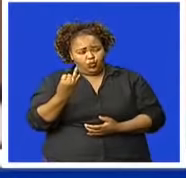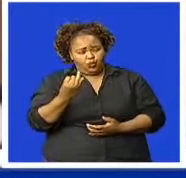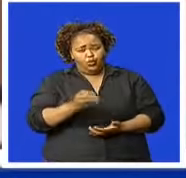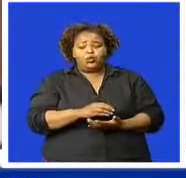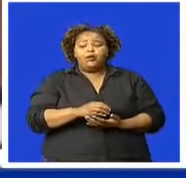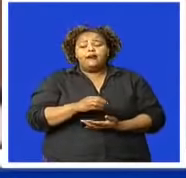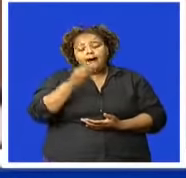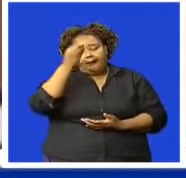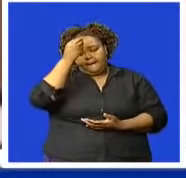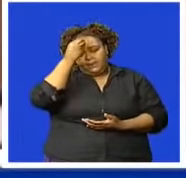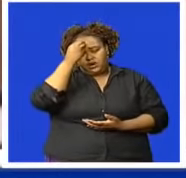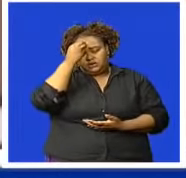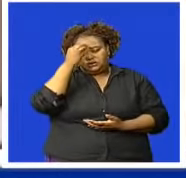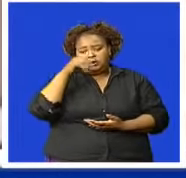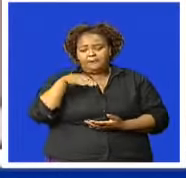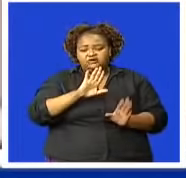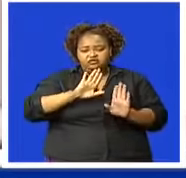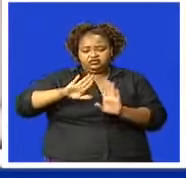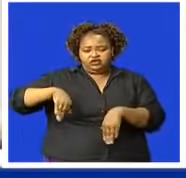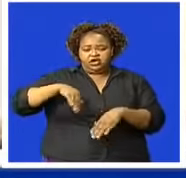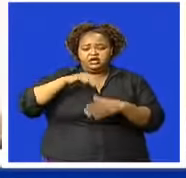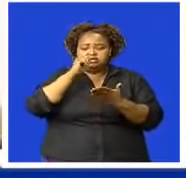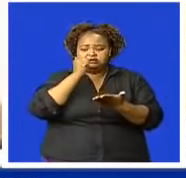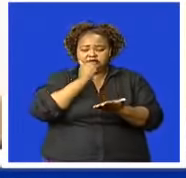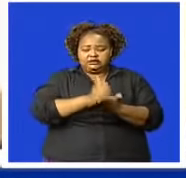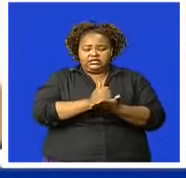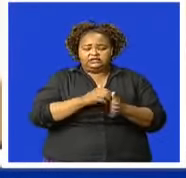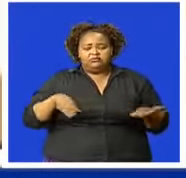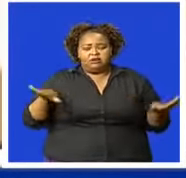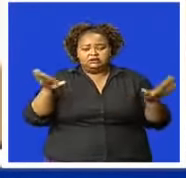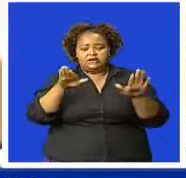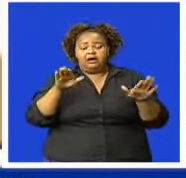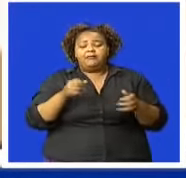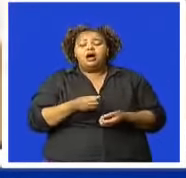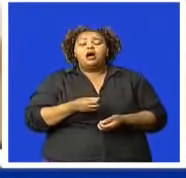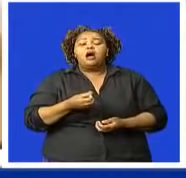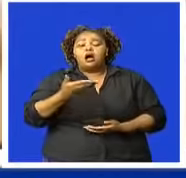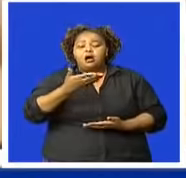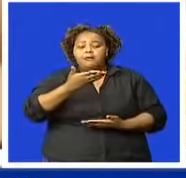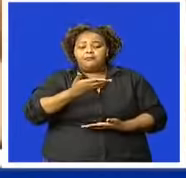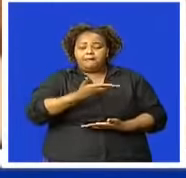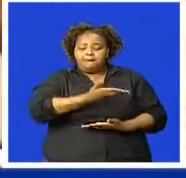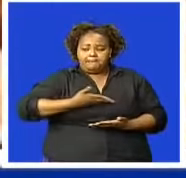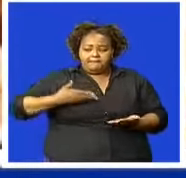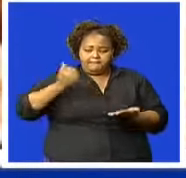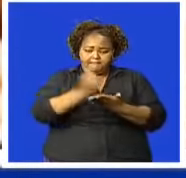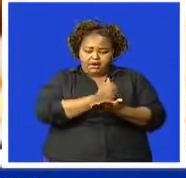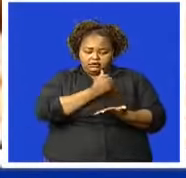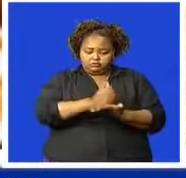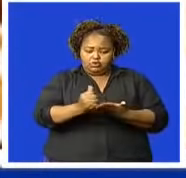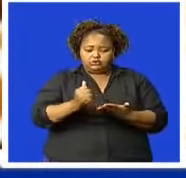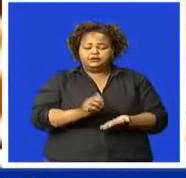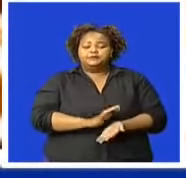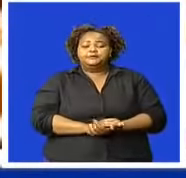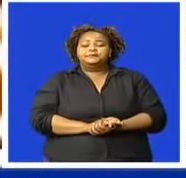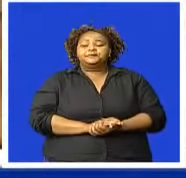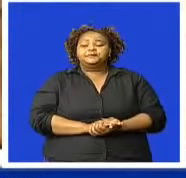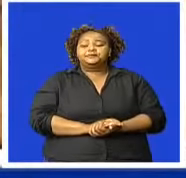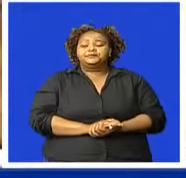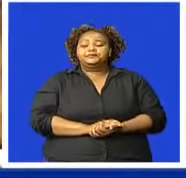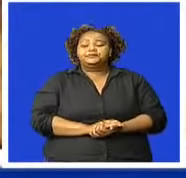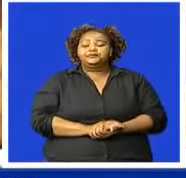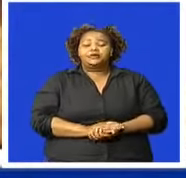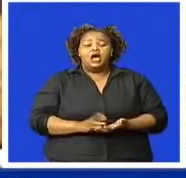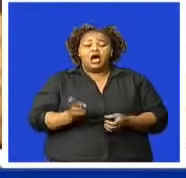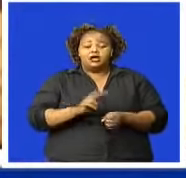kuso leso siteshi labasebenta kuso emaphepha abo ekuphuma nekungena emagedeni. Ngokunye lababhekeke